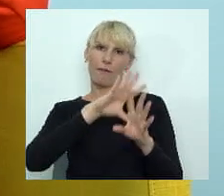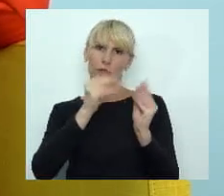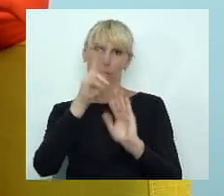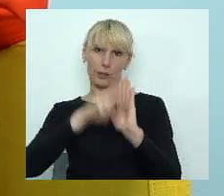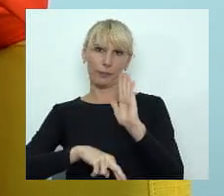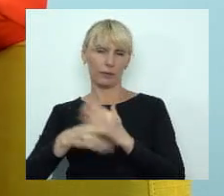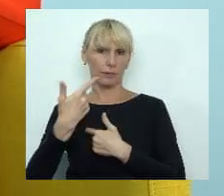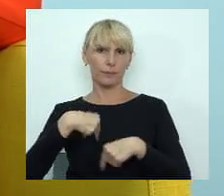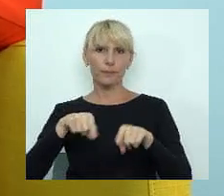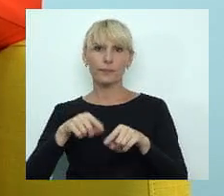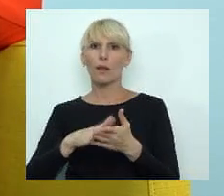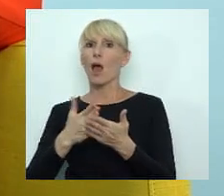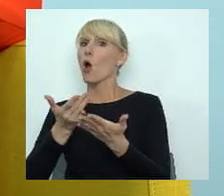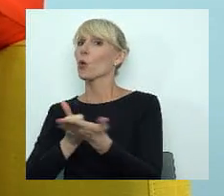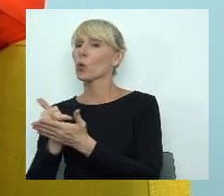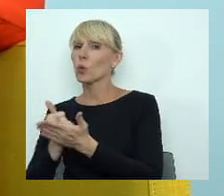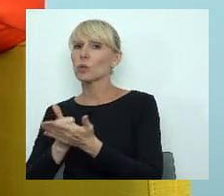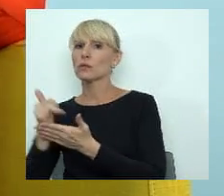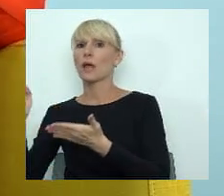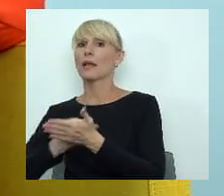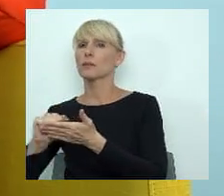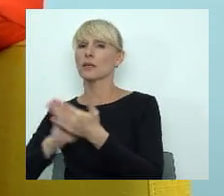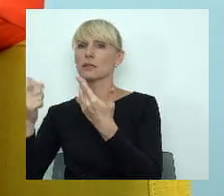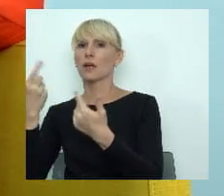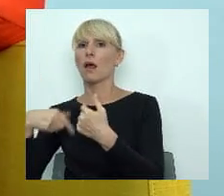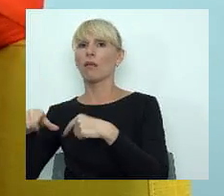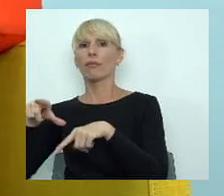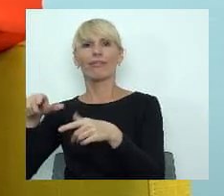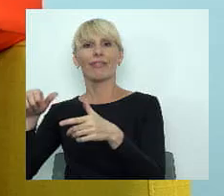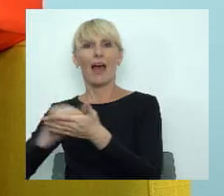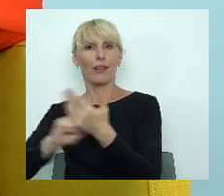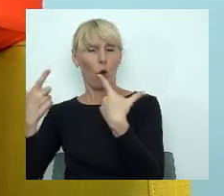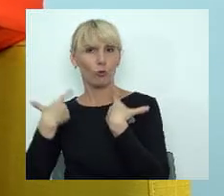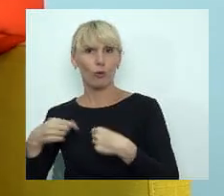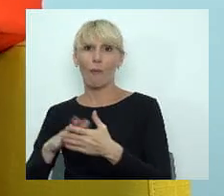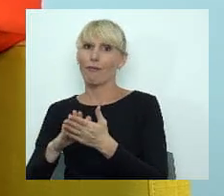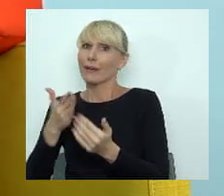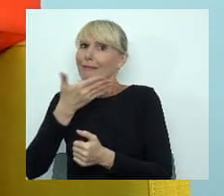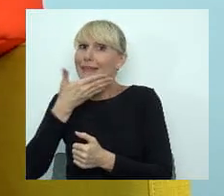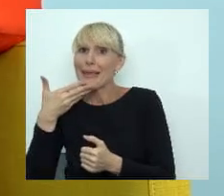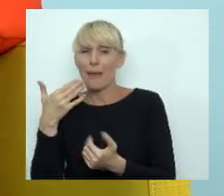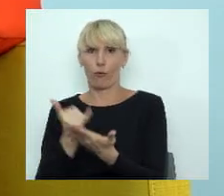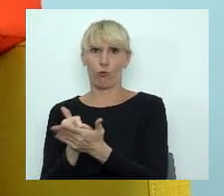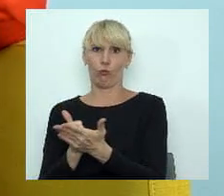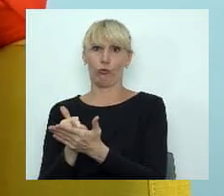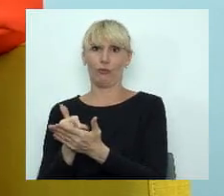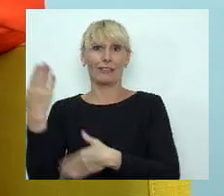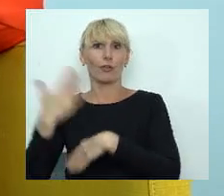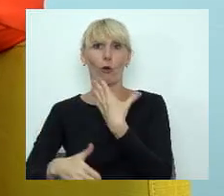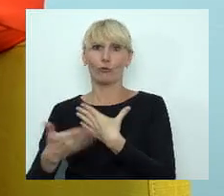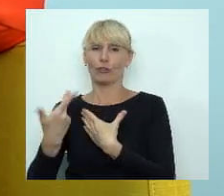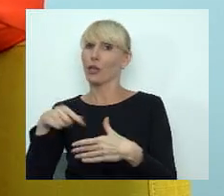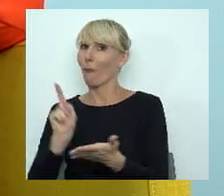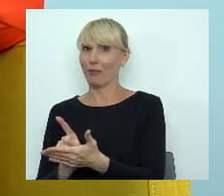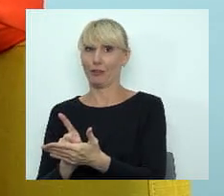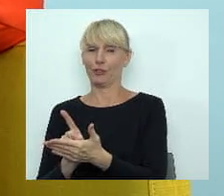Państwa, nie ma kursu na administratora danych. Administratorem się jest dlatego, że tak stanowi przepis. Nie da się skończyć kursu.